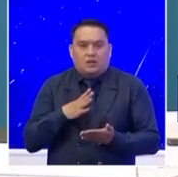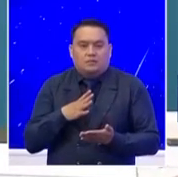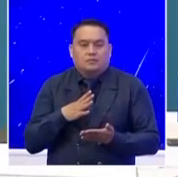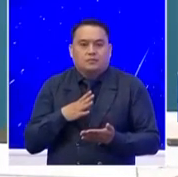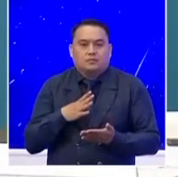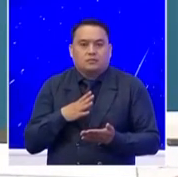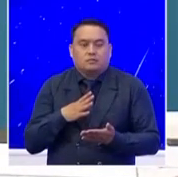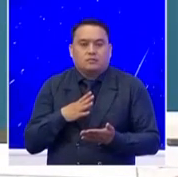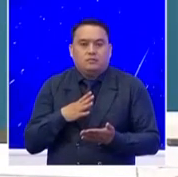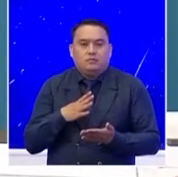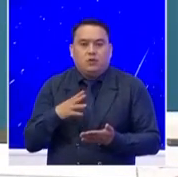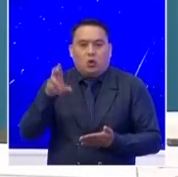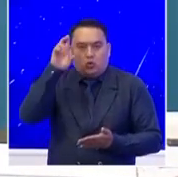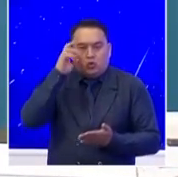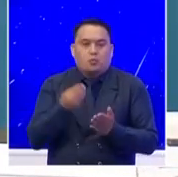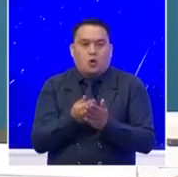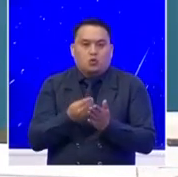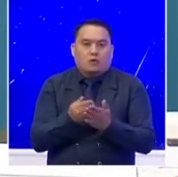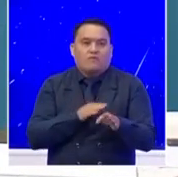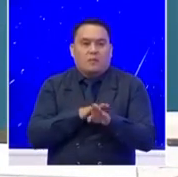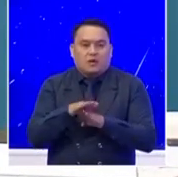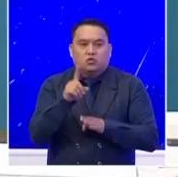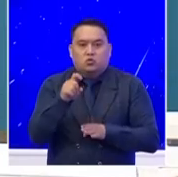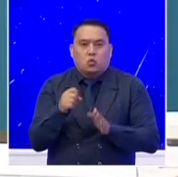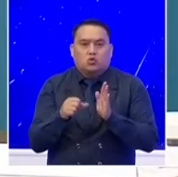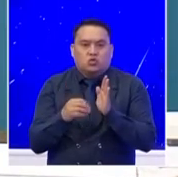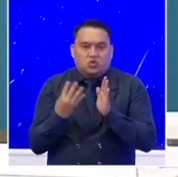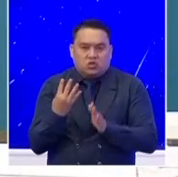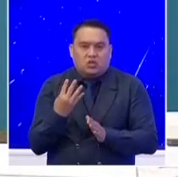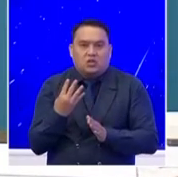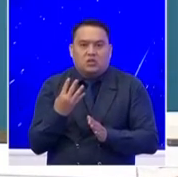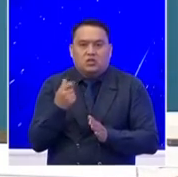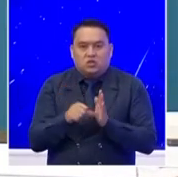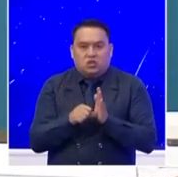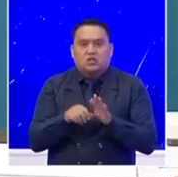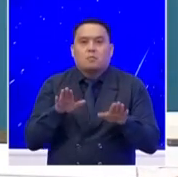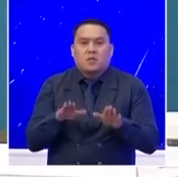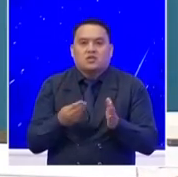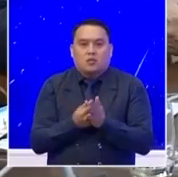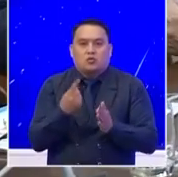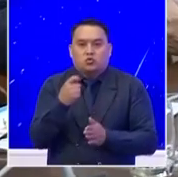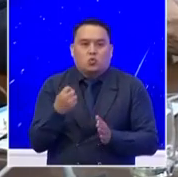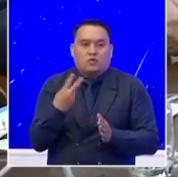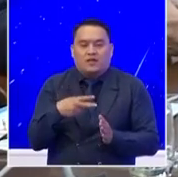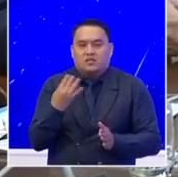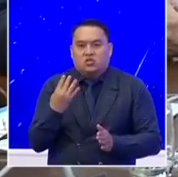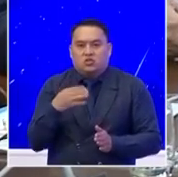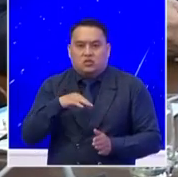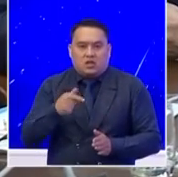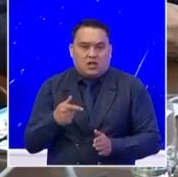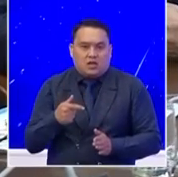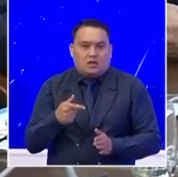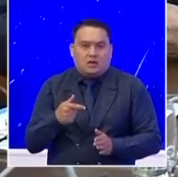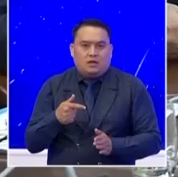Вот. Госбюджет мы перевыполнили, 104,6. Местный бюджет 121,4.